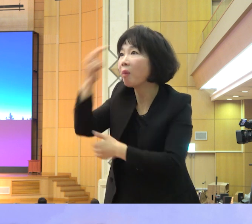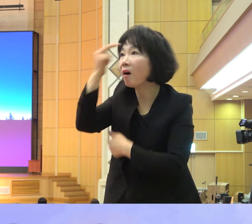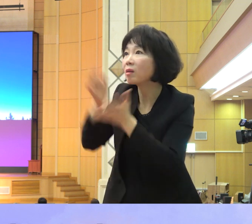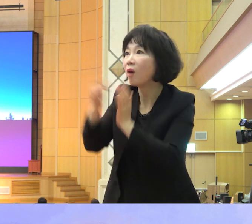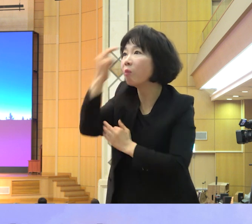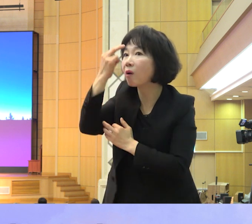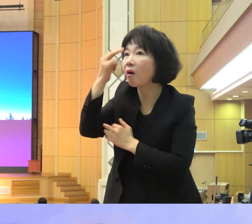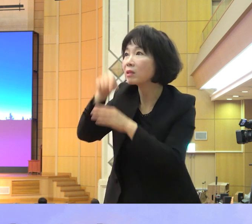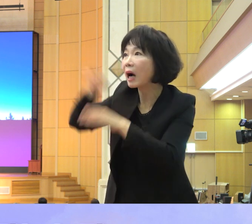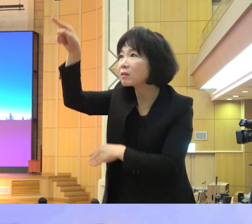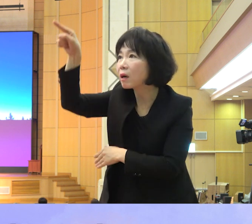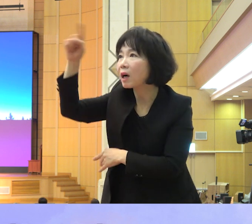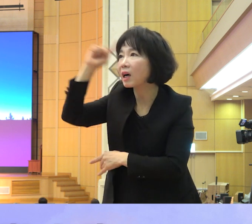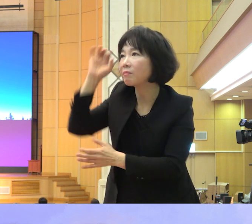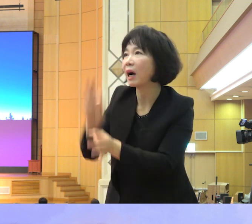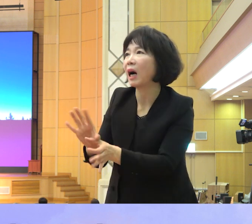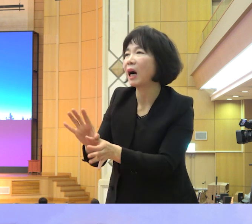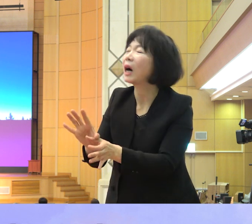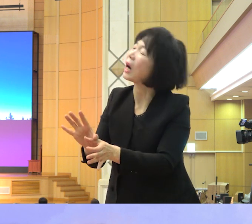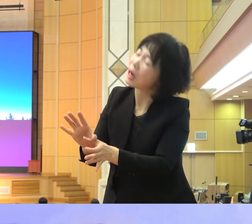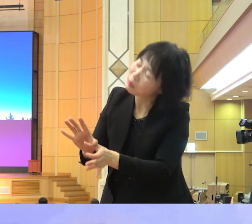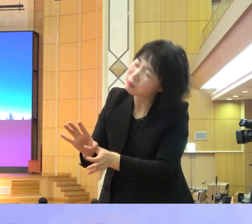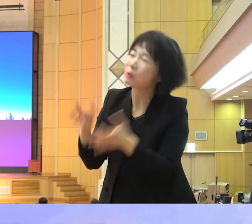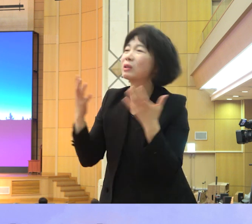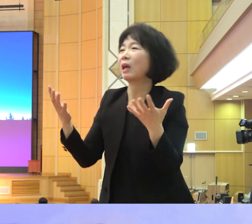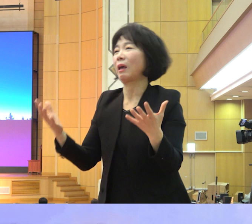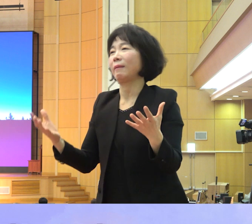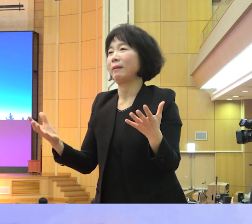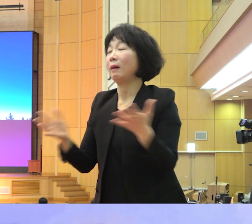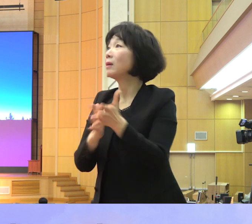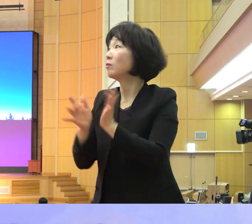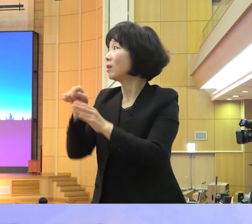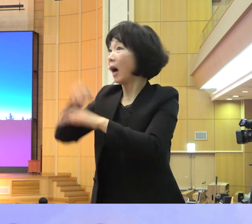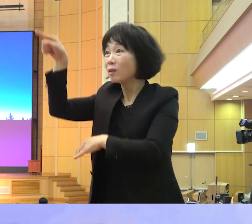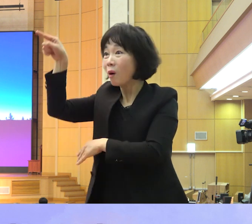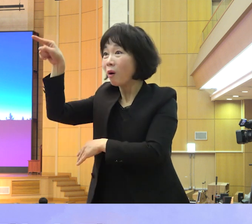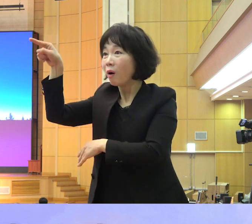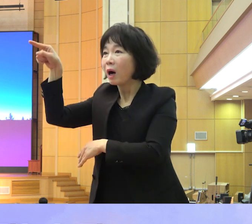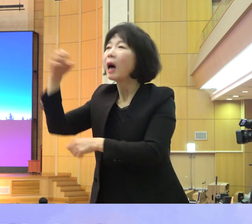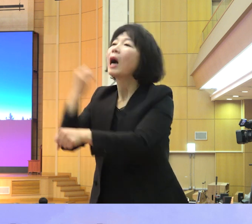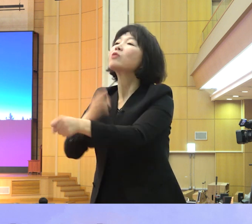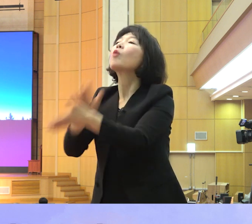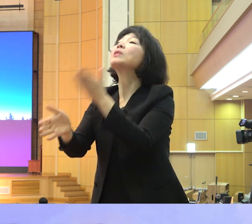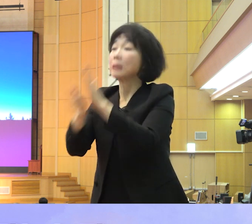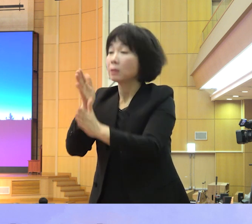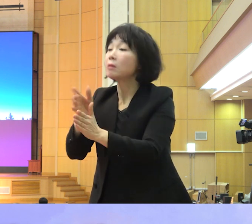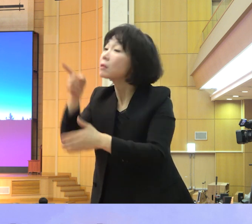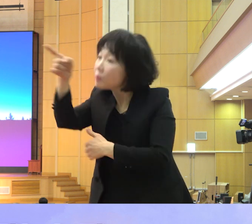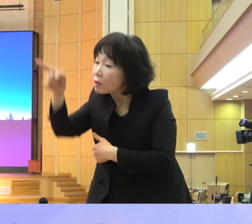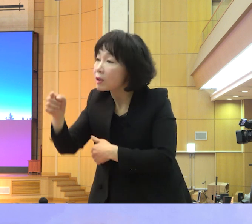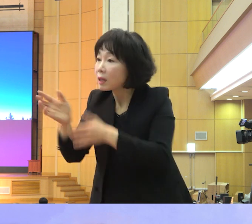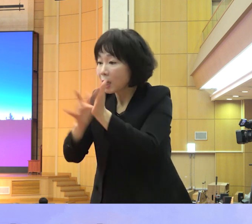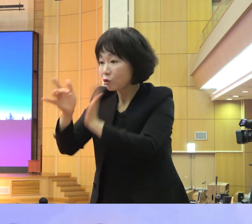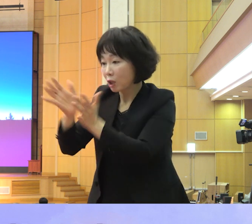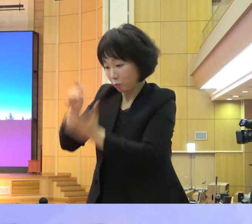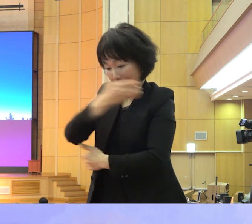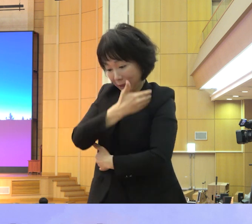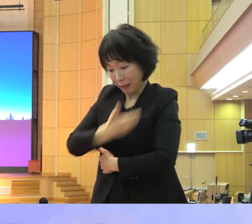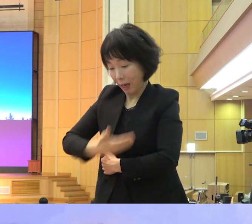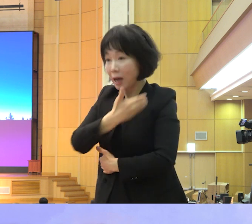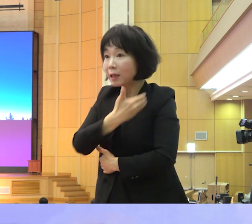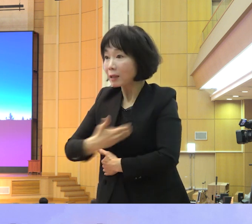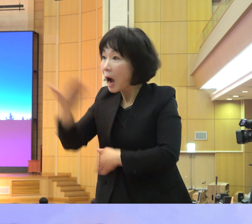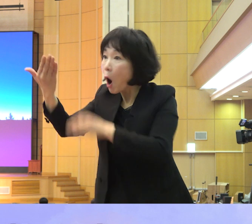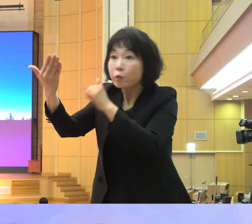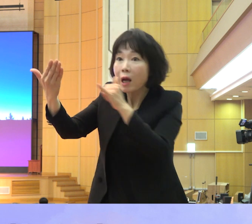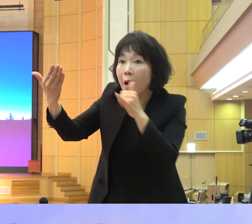중이잖아요. 그래서 이분이 9 제자들, 베드로와 야고보와 요한은 예수님과 기도하러